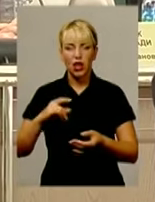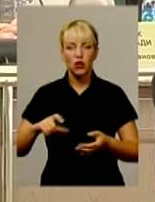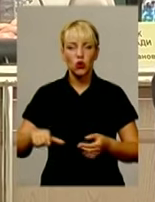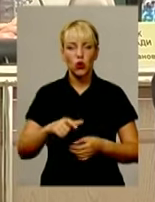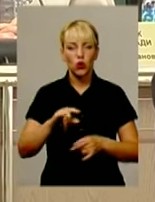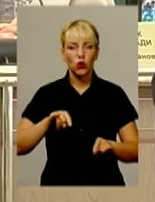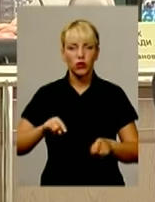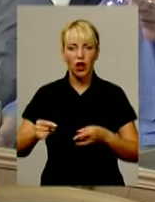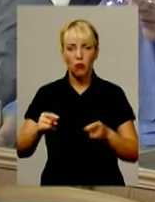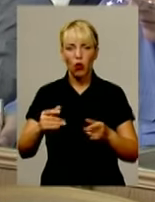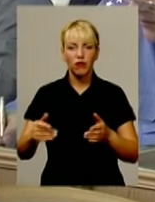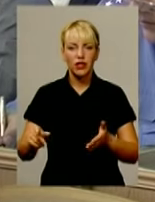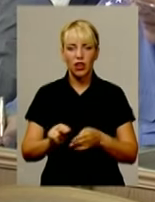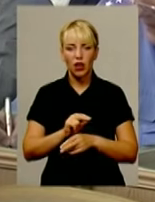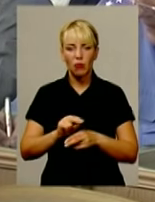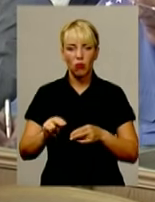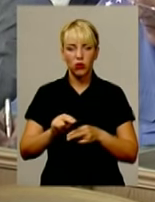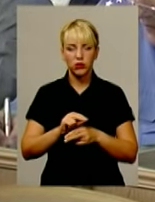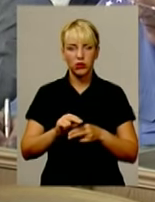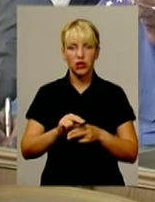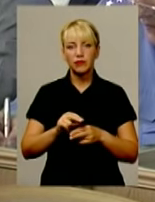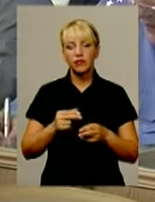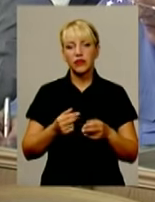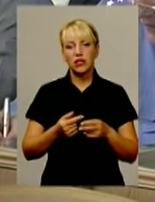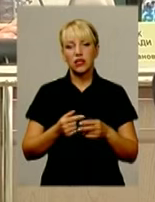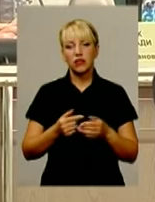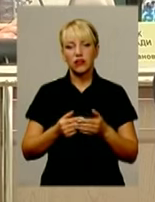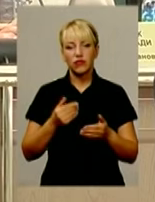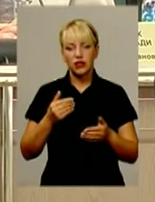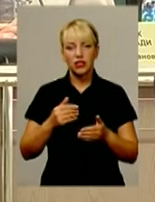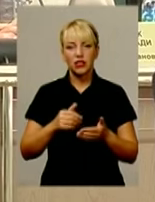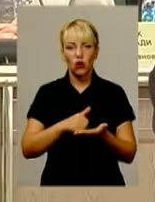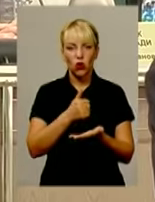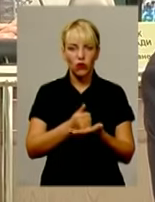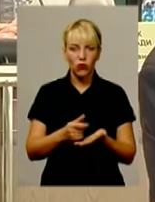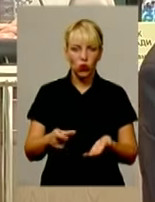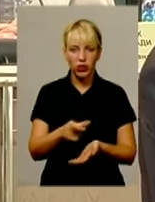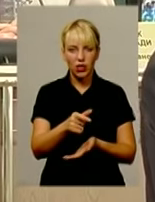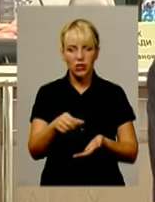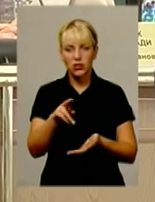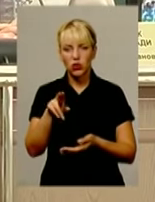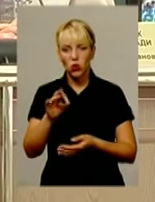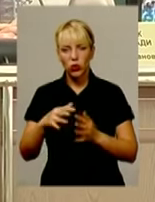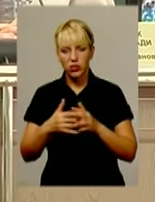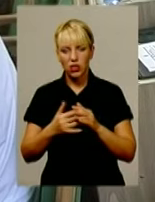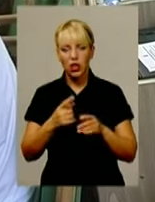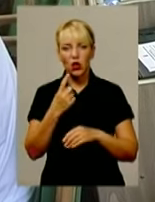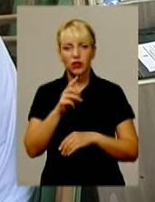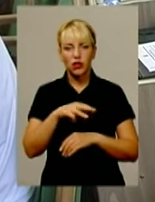ремонт цього року від Новоград-Волинської траси до села. 1 мільйон гривень профінансовано, відремонтували